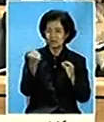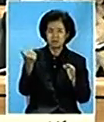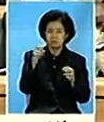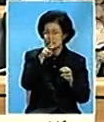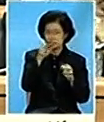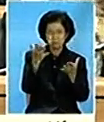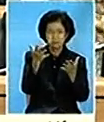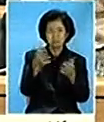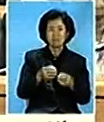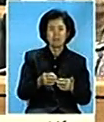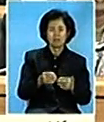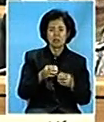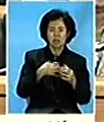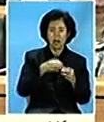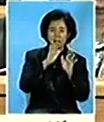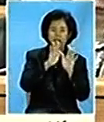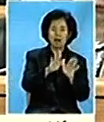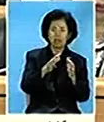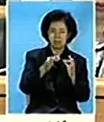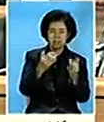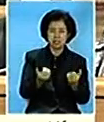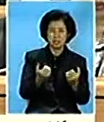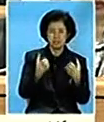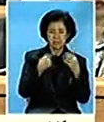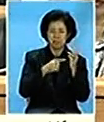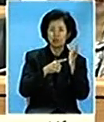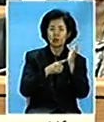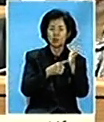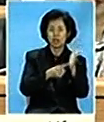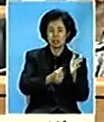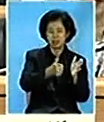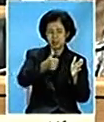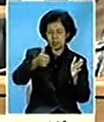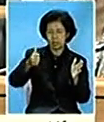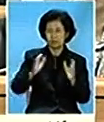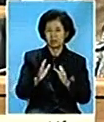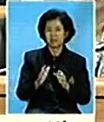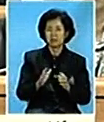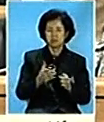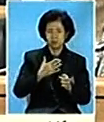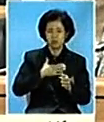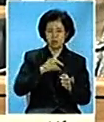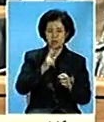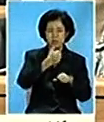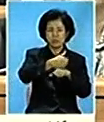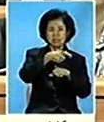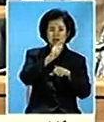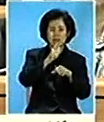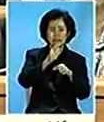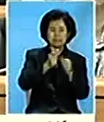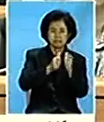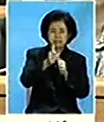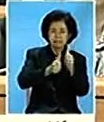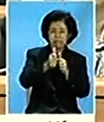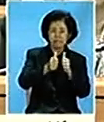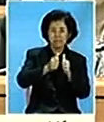ก็อยากจะฝากประเด็นตรงนี้ไปด้วยว่าเรามีตัวอย่างที่ดีเยอะแยะมากมายด้วยกันผมเองเป็นประธานในการประกวดก